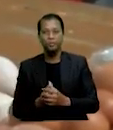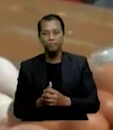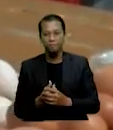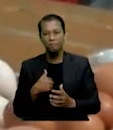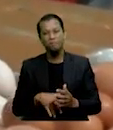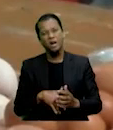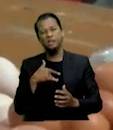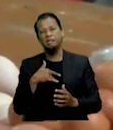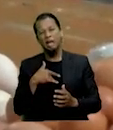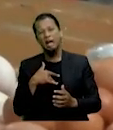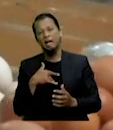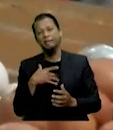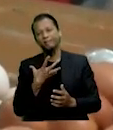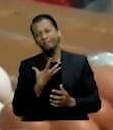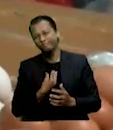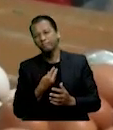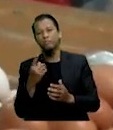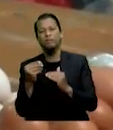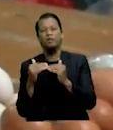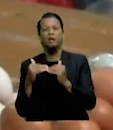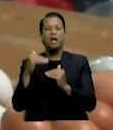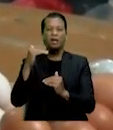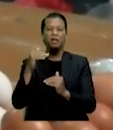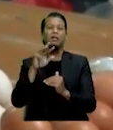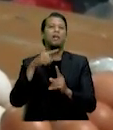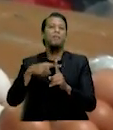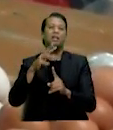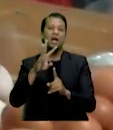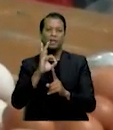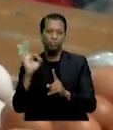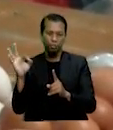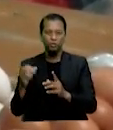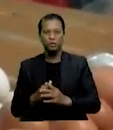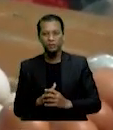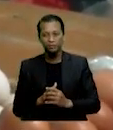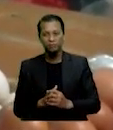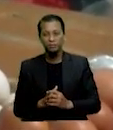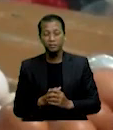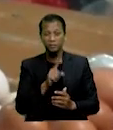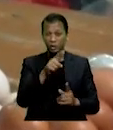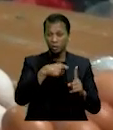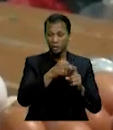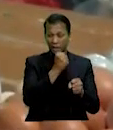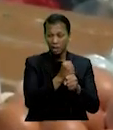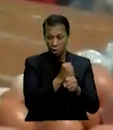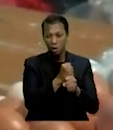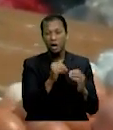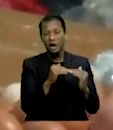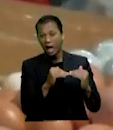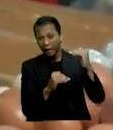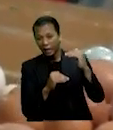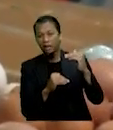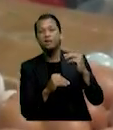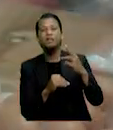naiknya Rp3.000 satu butirnya. Satu kilonya Rp33.000, jadi cukup naik